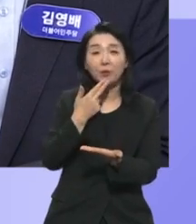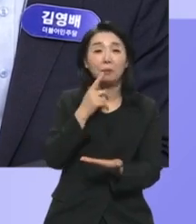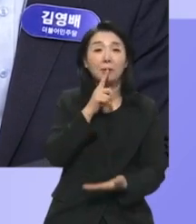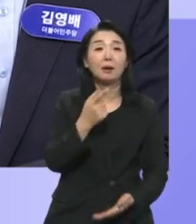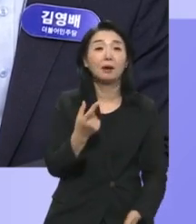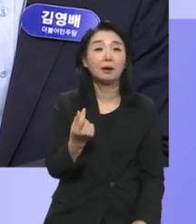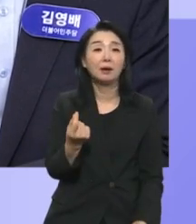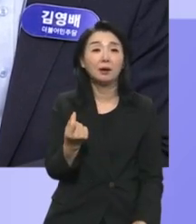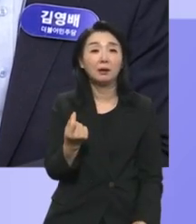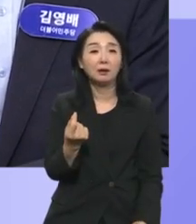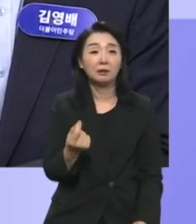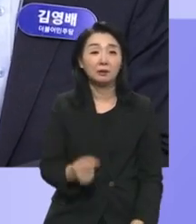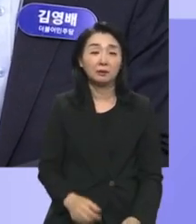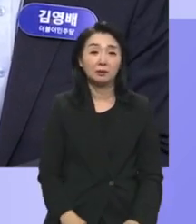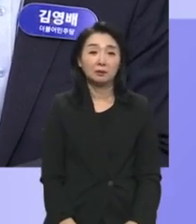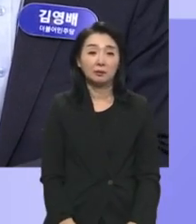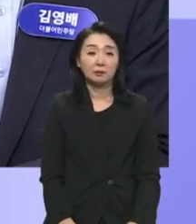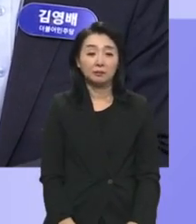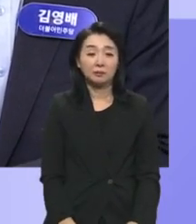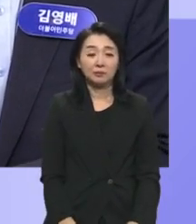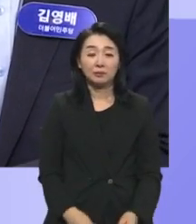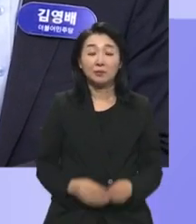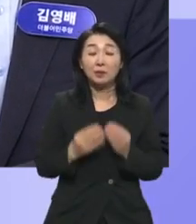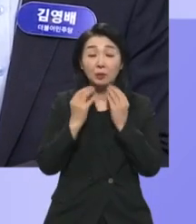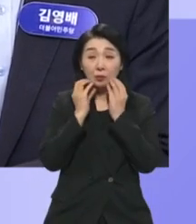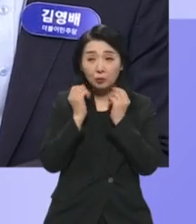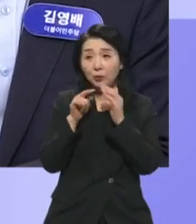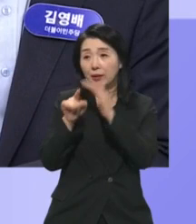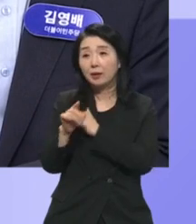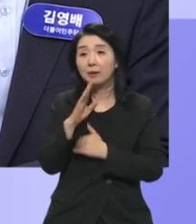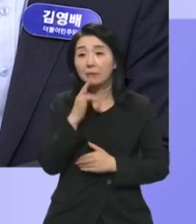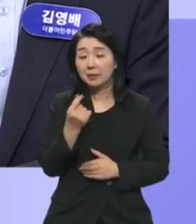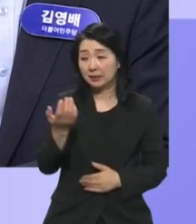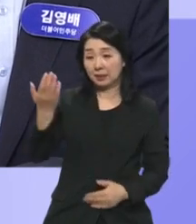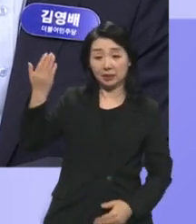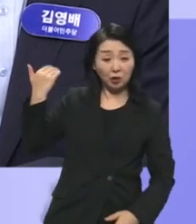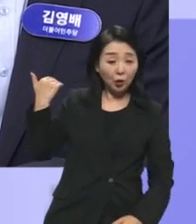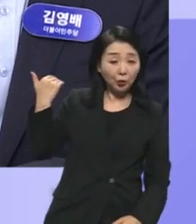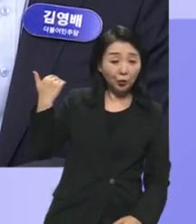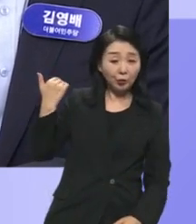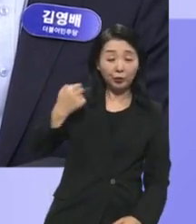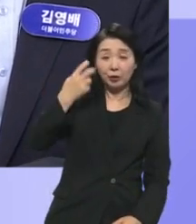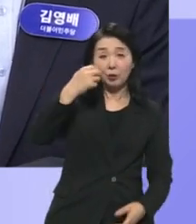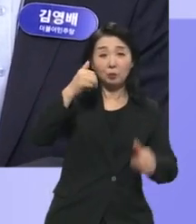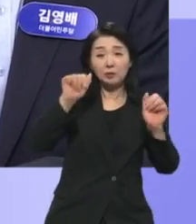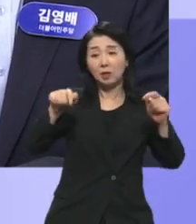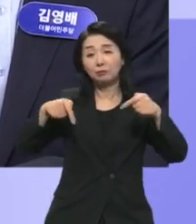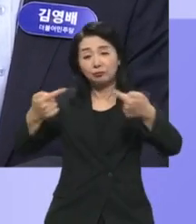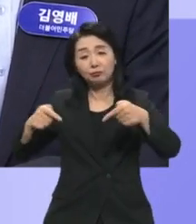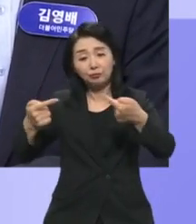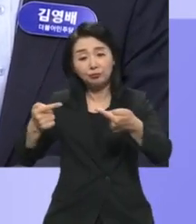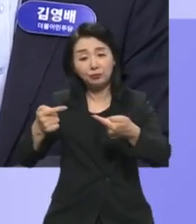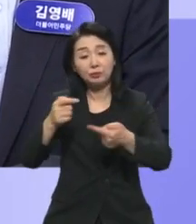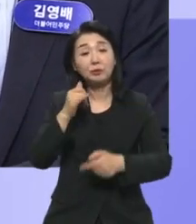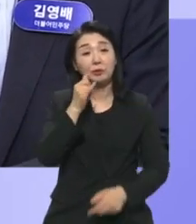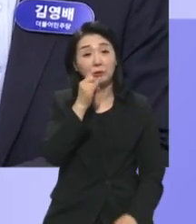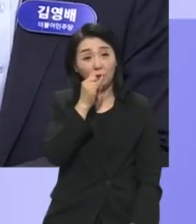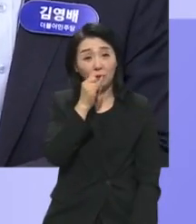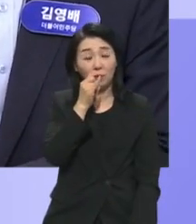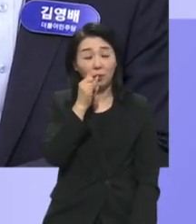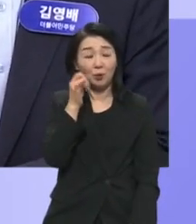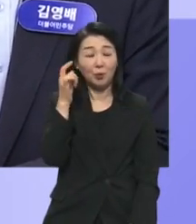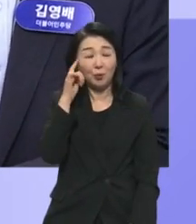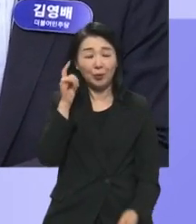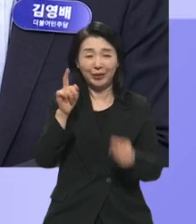이야기도 했거든요 근데 그때 이제 토요일 날 간 것마저도 그 이전에 검찰 몇 번 출석했을 때 당시에 뭐